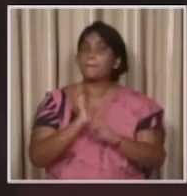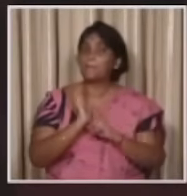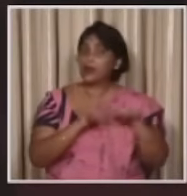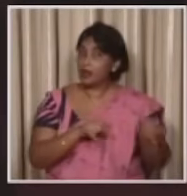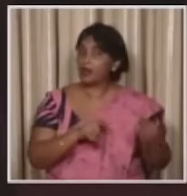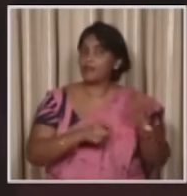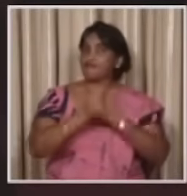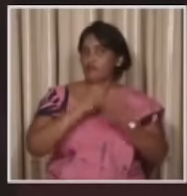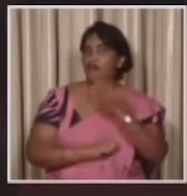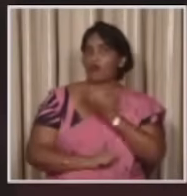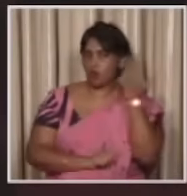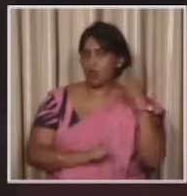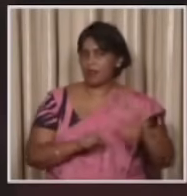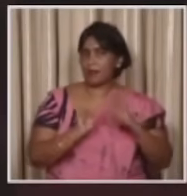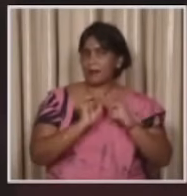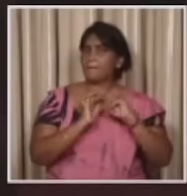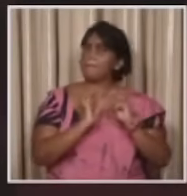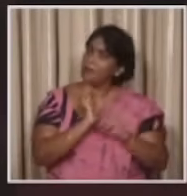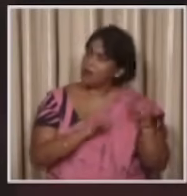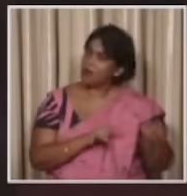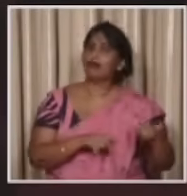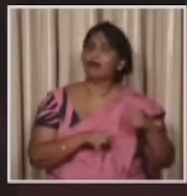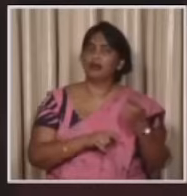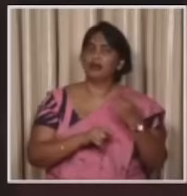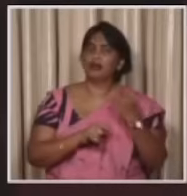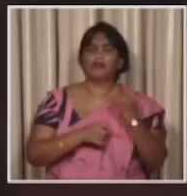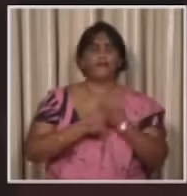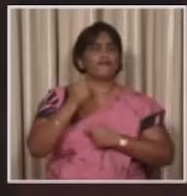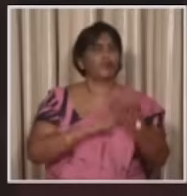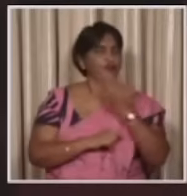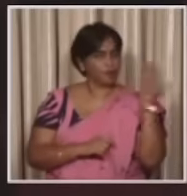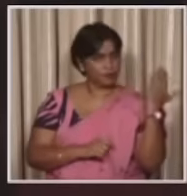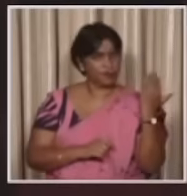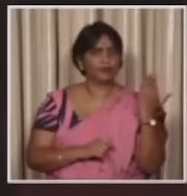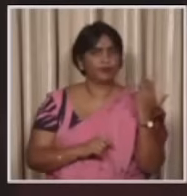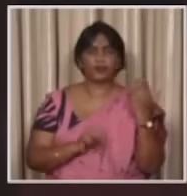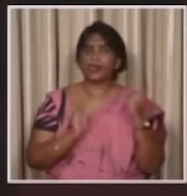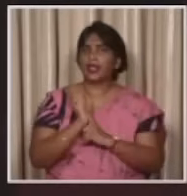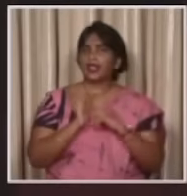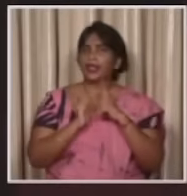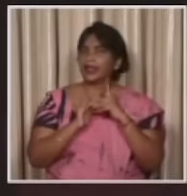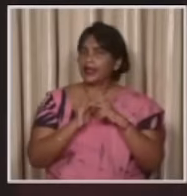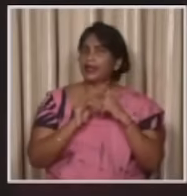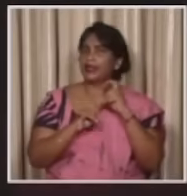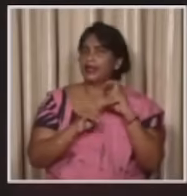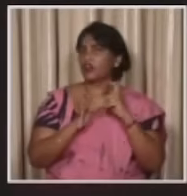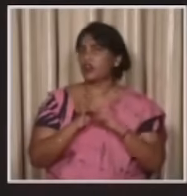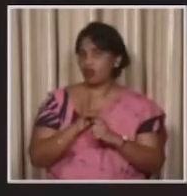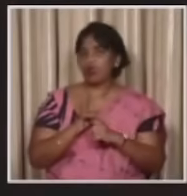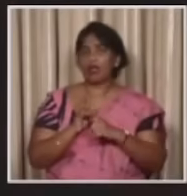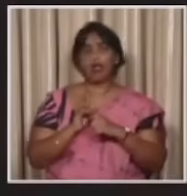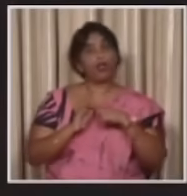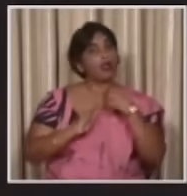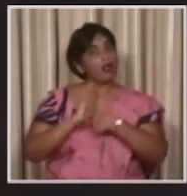පුළුවන්. දැන් තියෙන පනත ඇතුලෙත් ලෙකෝ එක තියෙන්නේ මොකද්ද? ලෙකෝ එක කියලා කියන්නේ මොකද්ද? ලංකා විදුලි